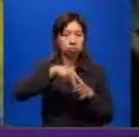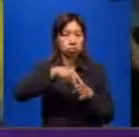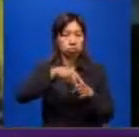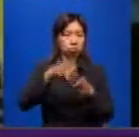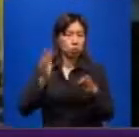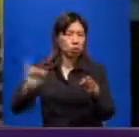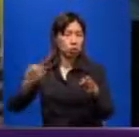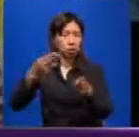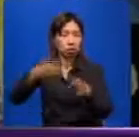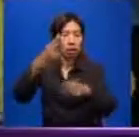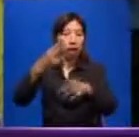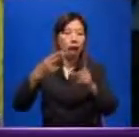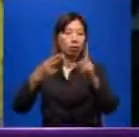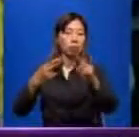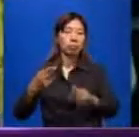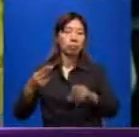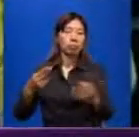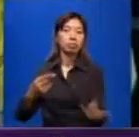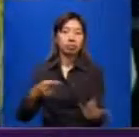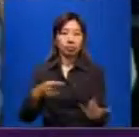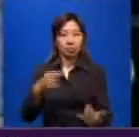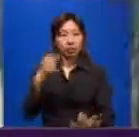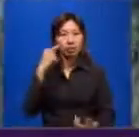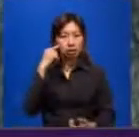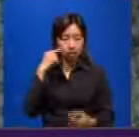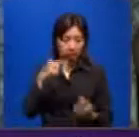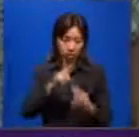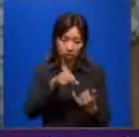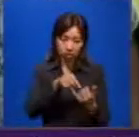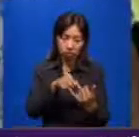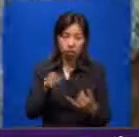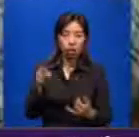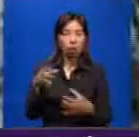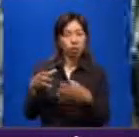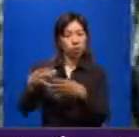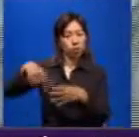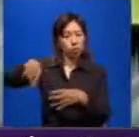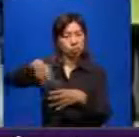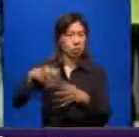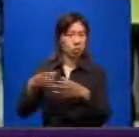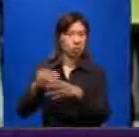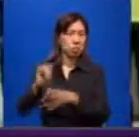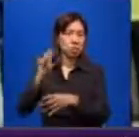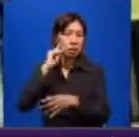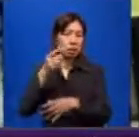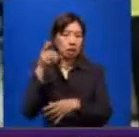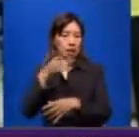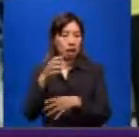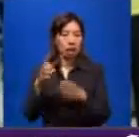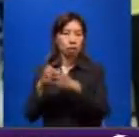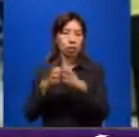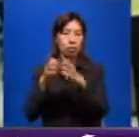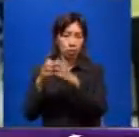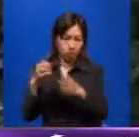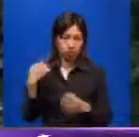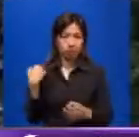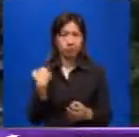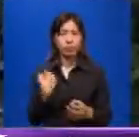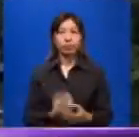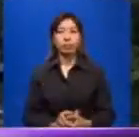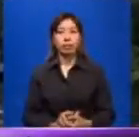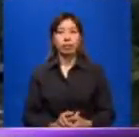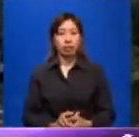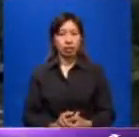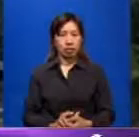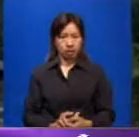เสียชีวิตเบื้องต้นนะคะเชื่อว่าเป็นการกระทำของกลุ่มที่ต้องการสร้างสถานการณ์ส่วนที่หน่วยเฉพาะกิจยะลา 15บันนัง